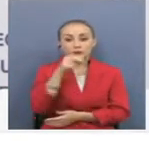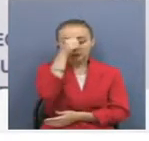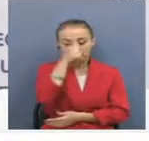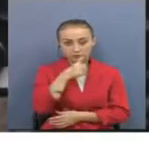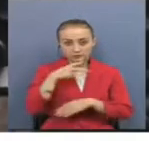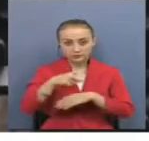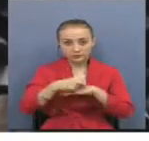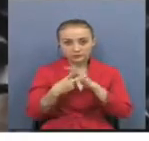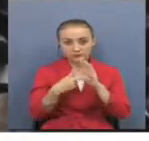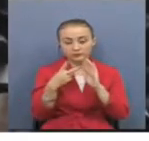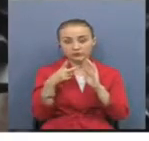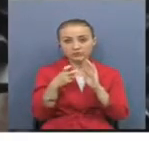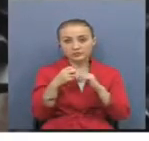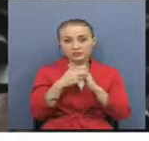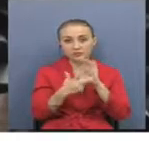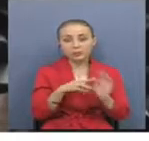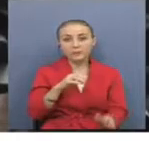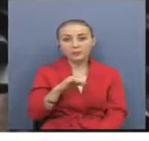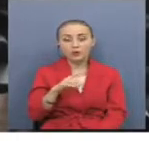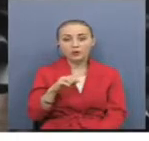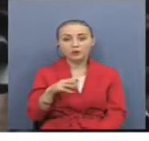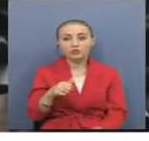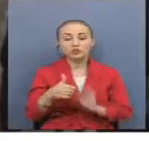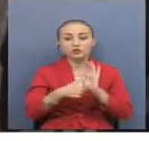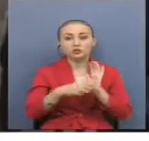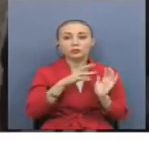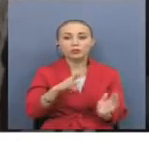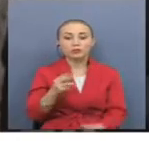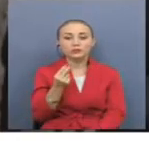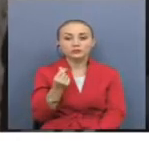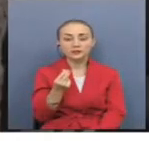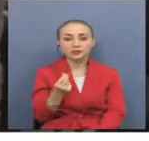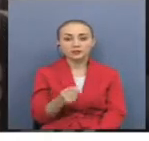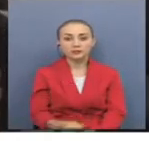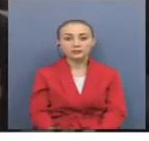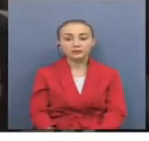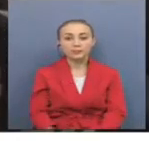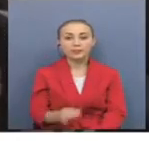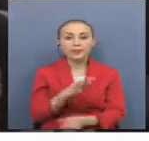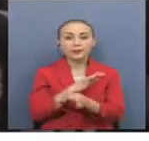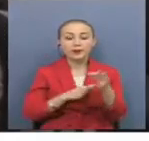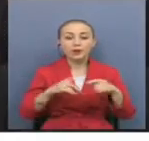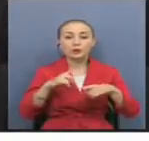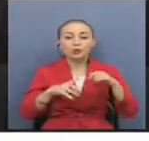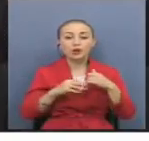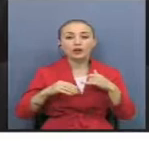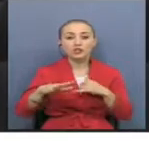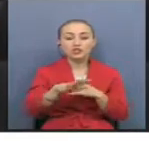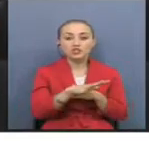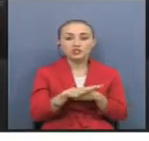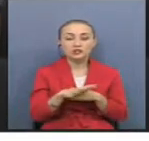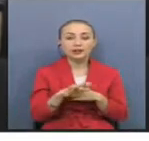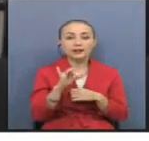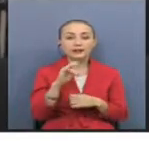білдіремін. Жуырда туған жер арнайы жобасы аясында интернациональный ауылында заманауи футбол алаңын салынған болатын. Сонымен қоса